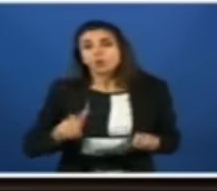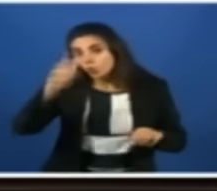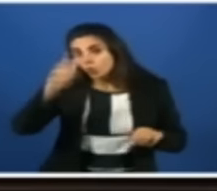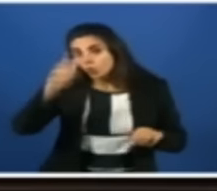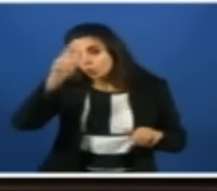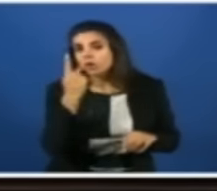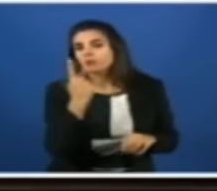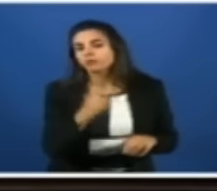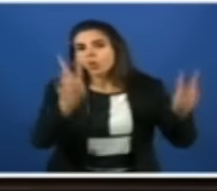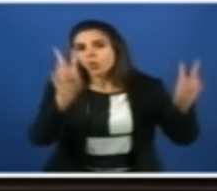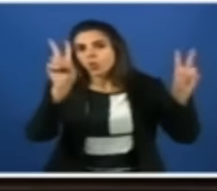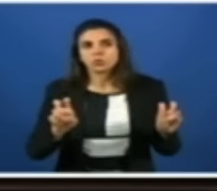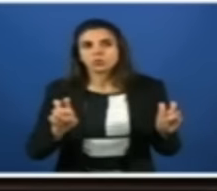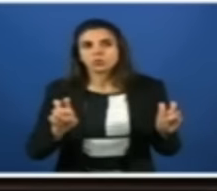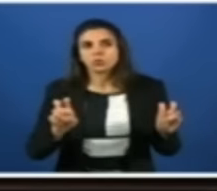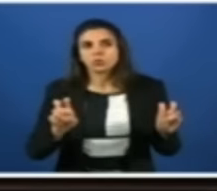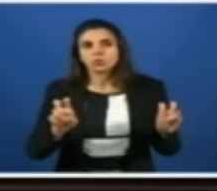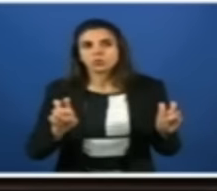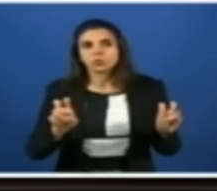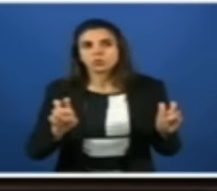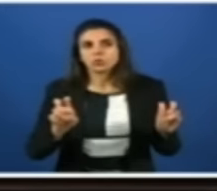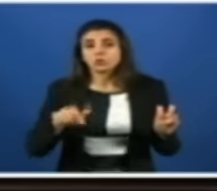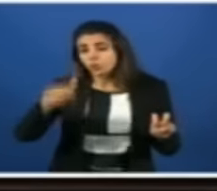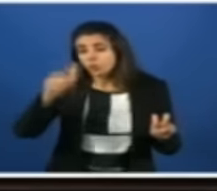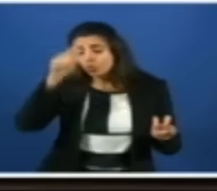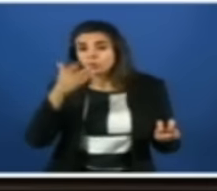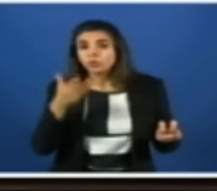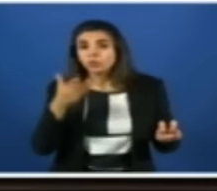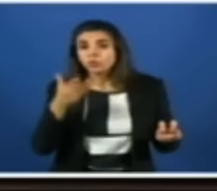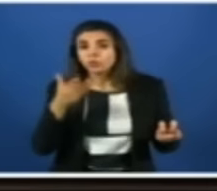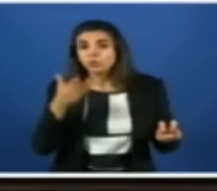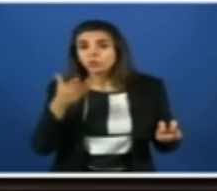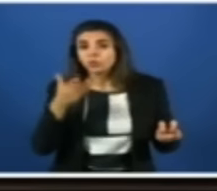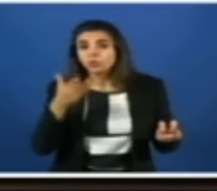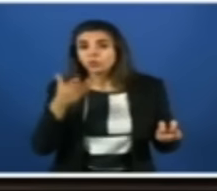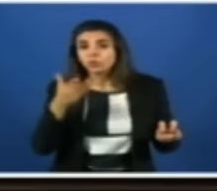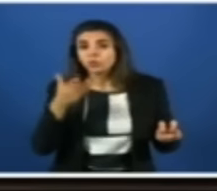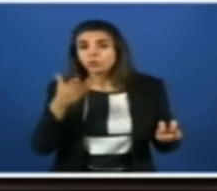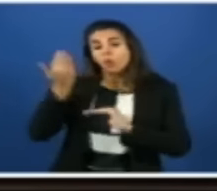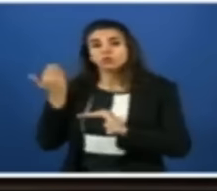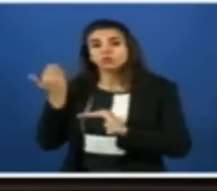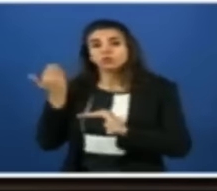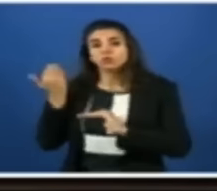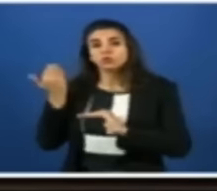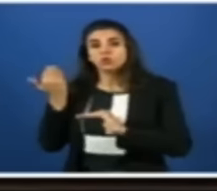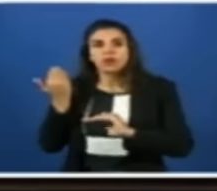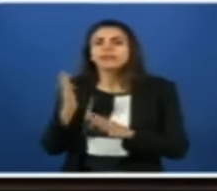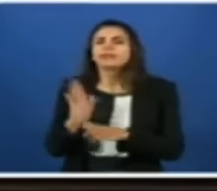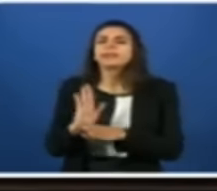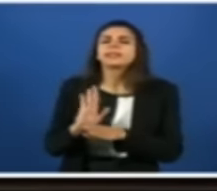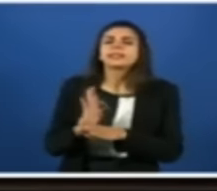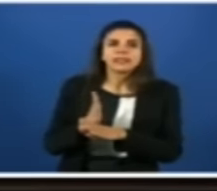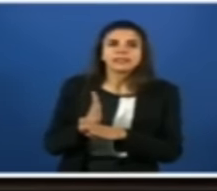Türkiye'nin meselesidir. Bu ülkede bizden önce neden